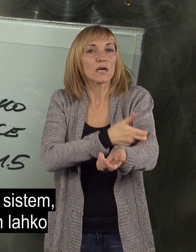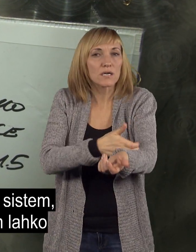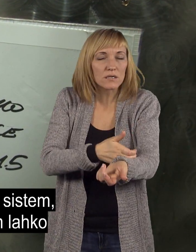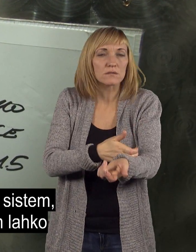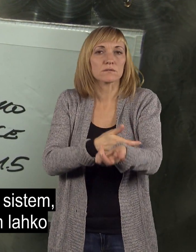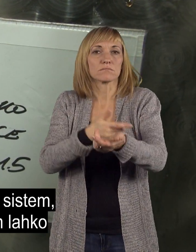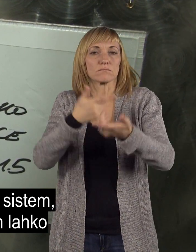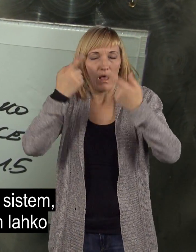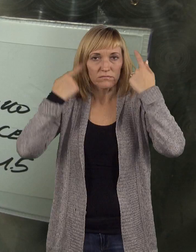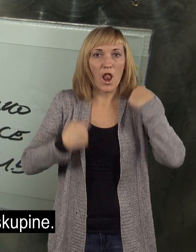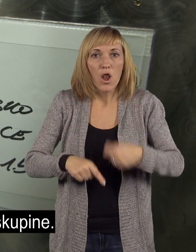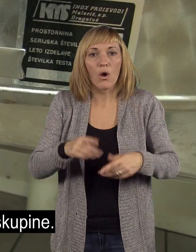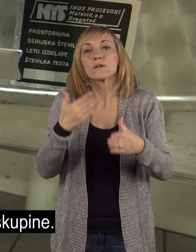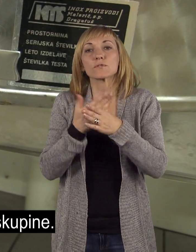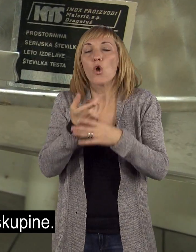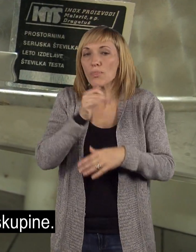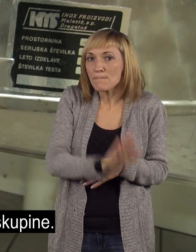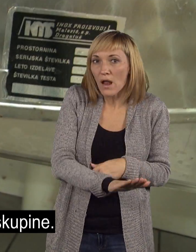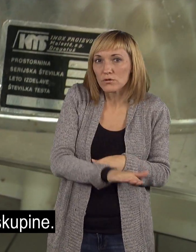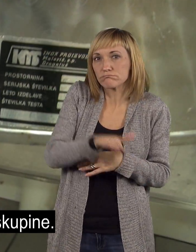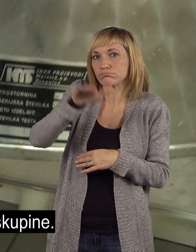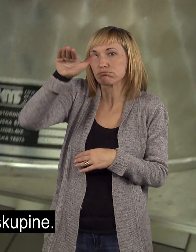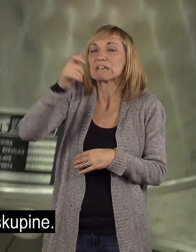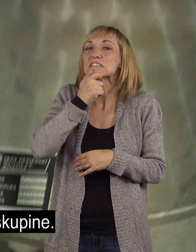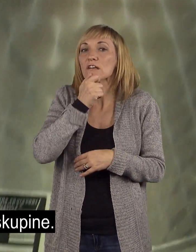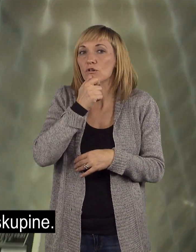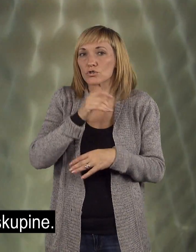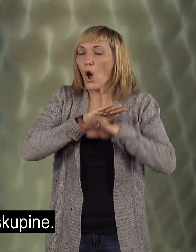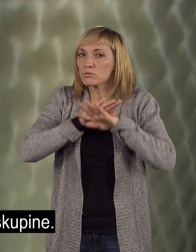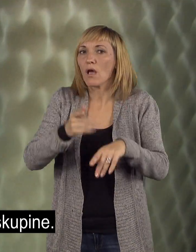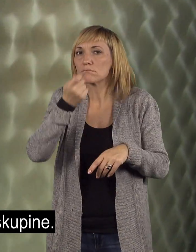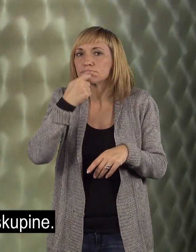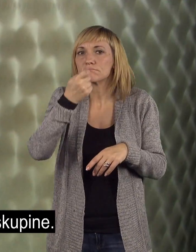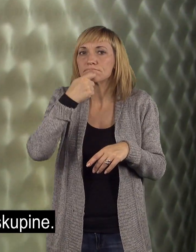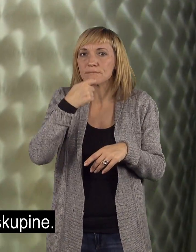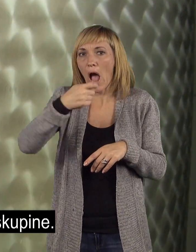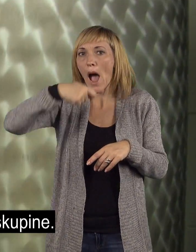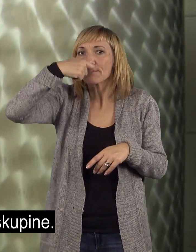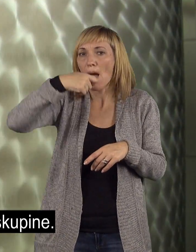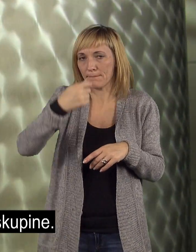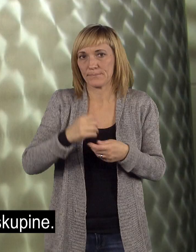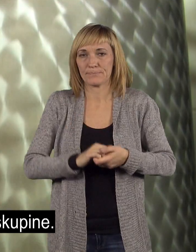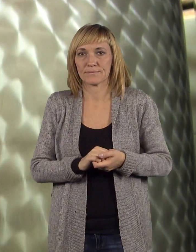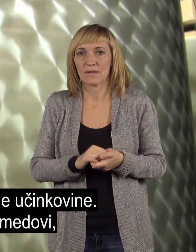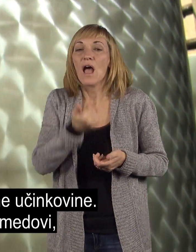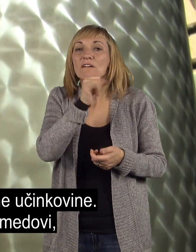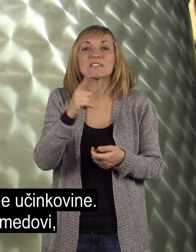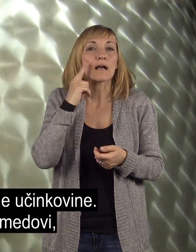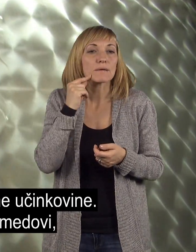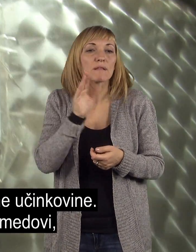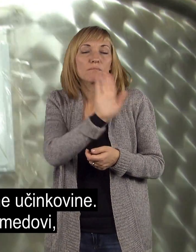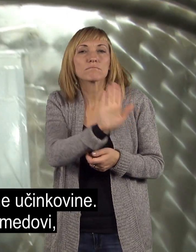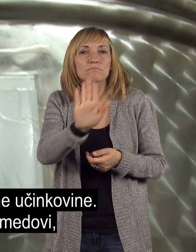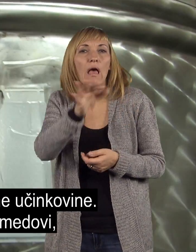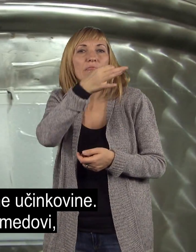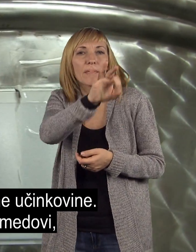kri. Zato vas sploh priporoča se od malih otrok do starejših ljudi, da jim pomaga dvigovati imunski sistem. Vsaki med vsebuje